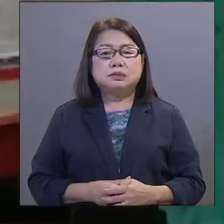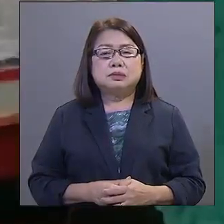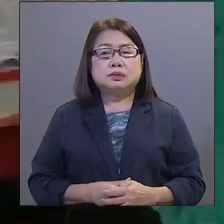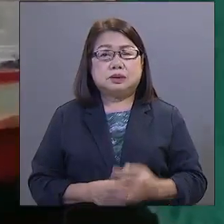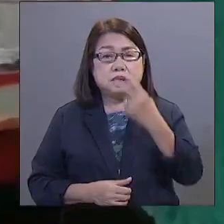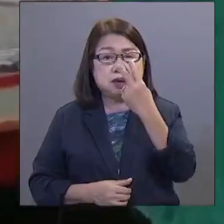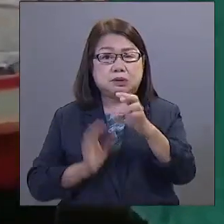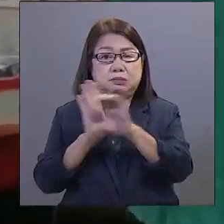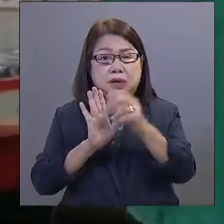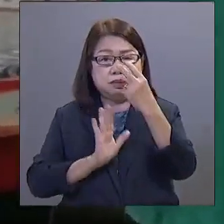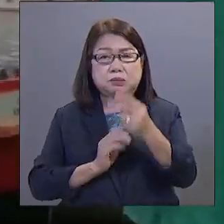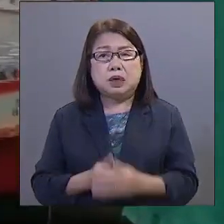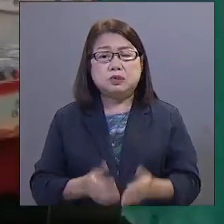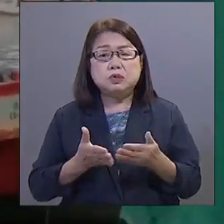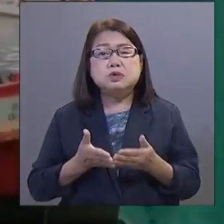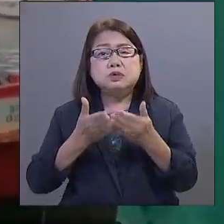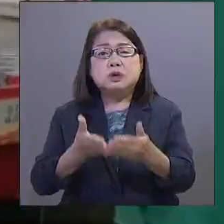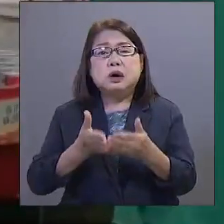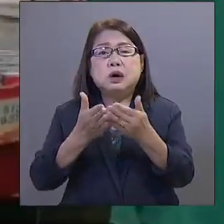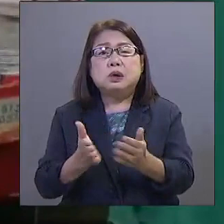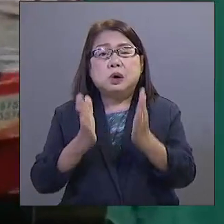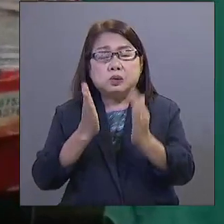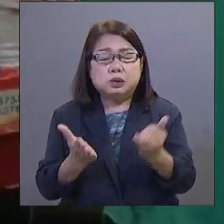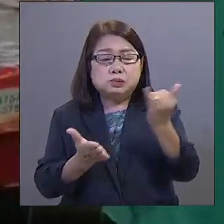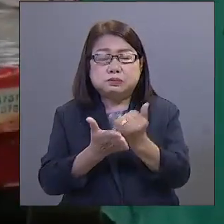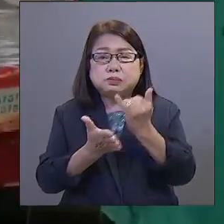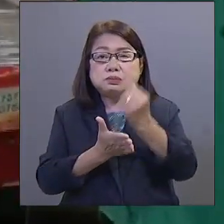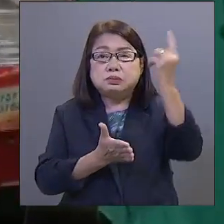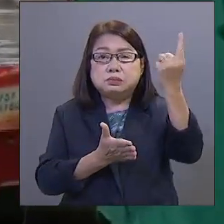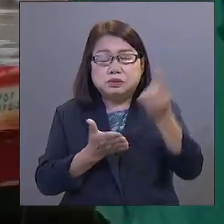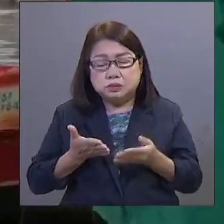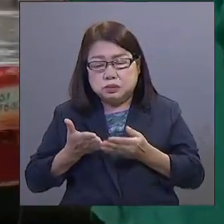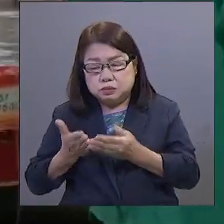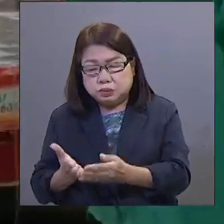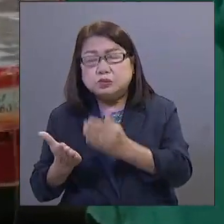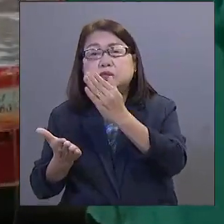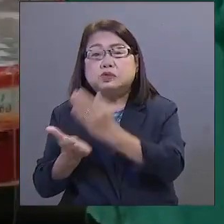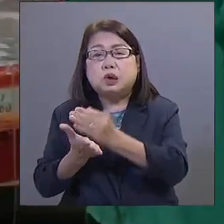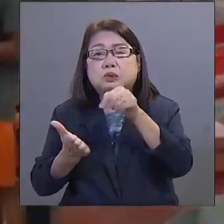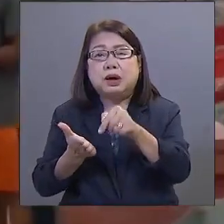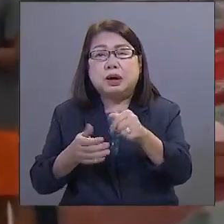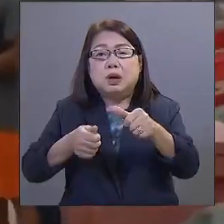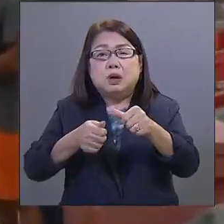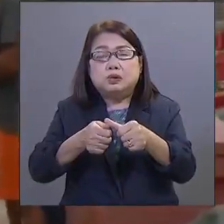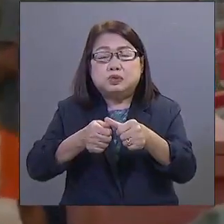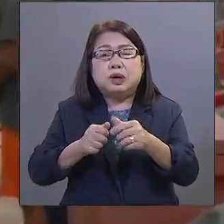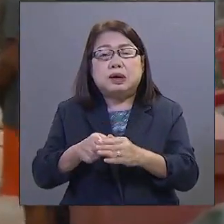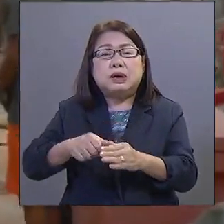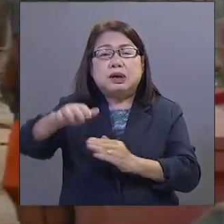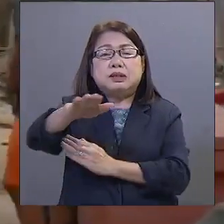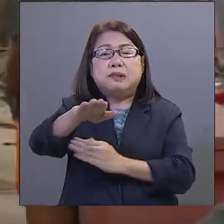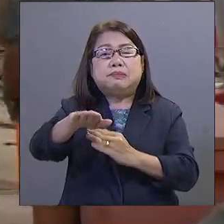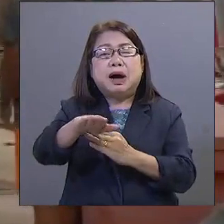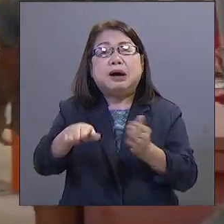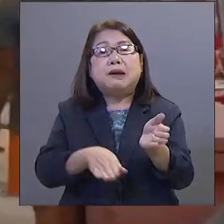และนี่ก็คือภาพเรือเฟอร์รี่ที่จอดเทียบท่าอยู่บริเวณท่าเรือซีแองเจิลภายในท่าเรือองค์การสะพานปลาภูเก็ตตำบลรัศดาอำเ